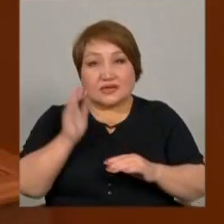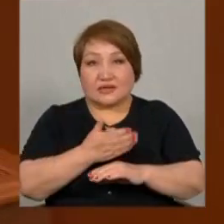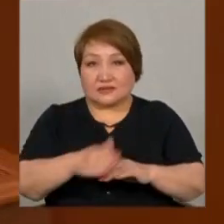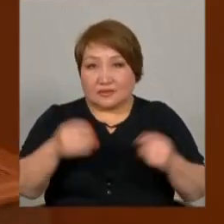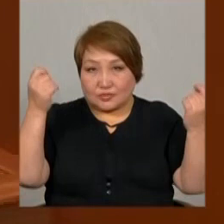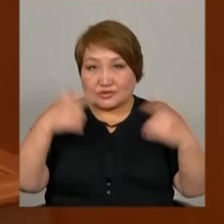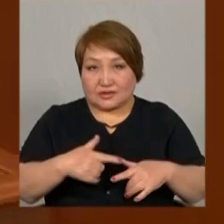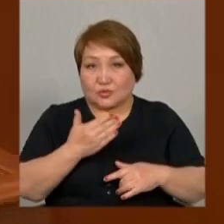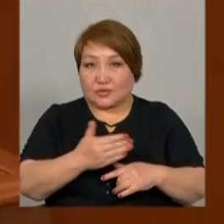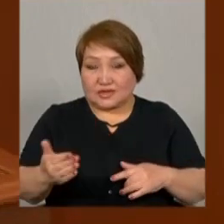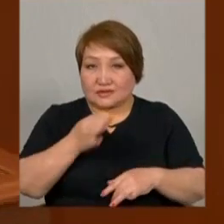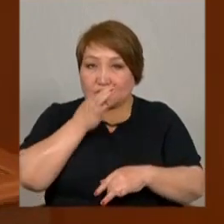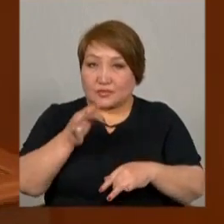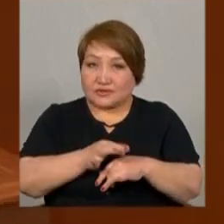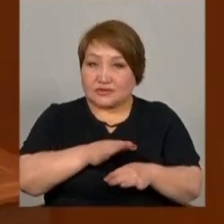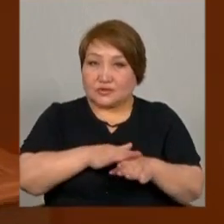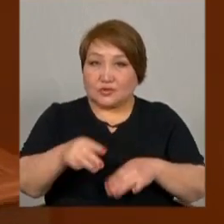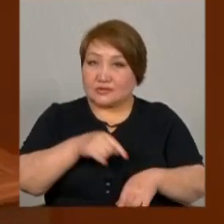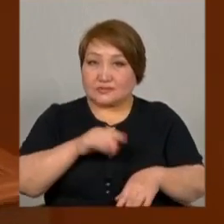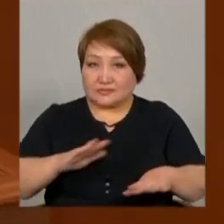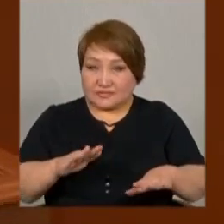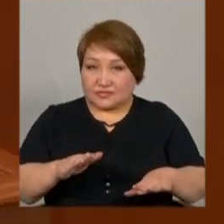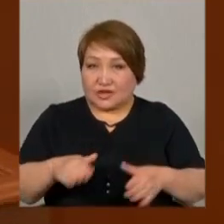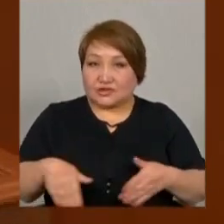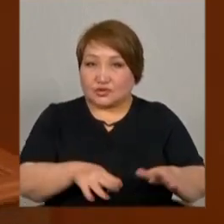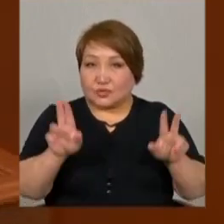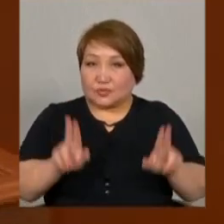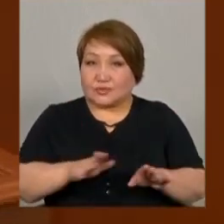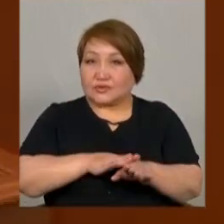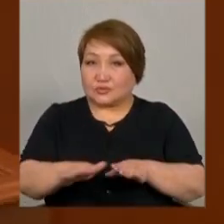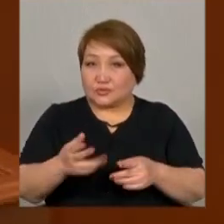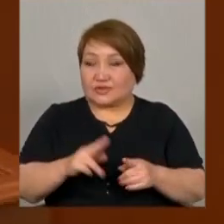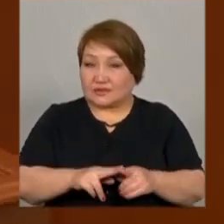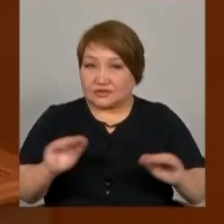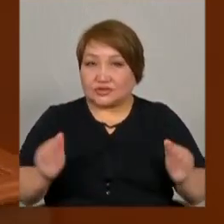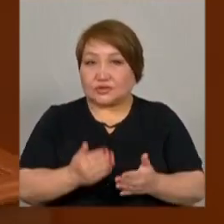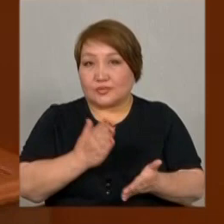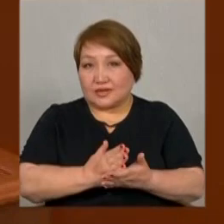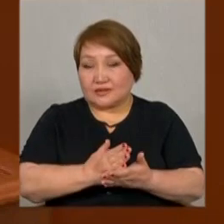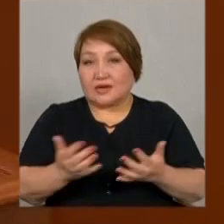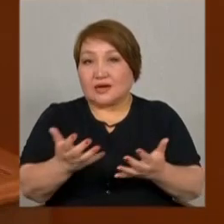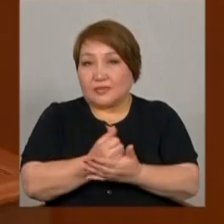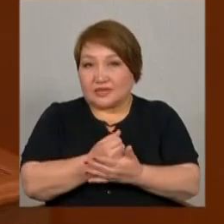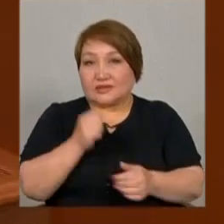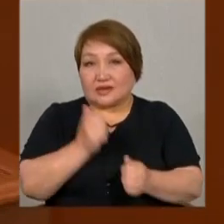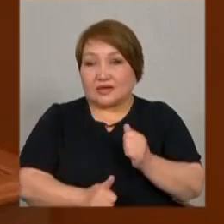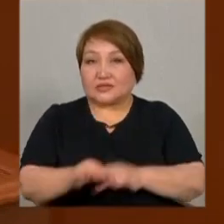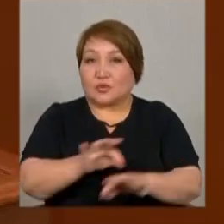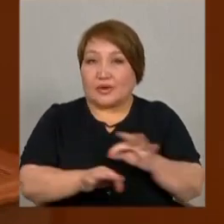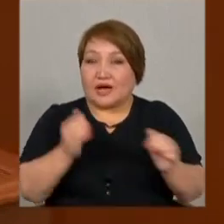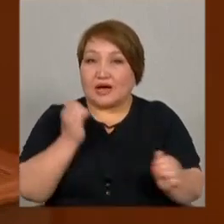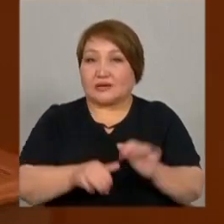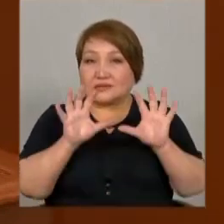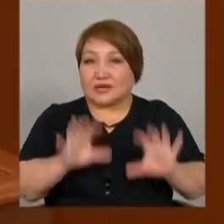Олар жауапкершілікті толық сезінбейді, жол ережесін елемейді. Сол себепті шектеу қойдық. Қабылданған әр жоба, әр заң елімізде болып